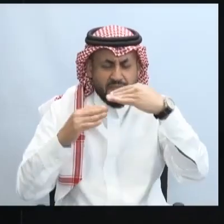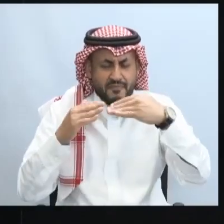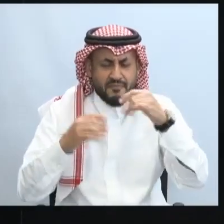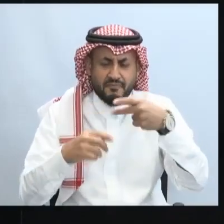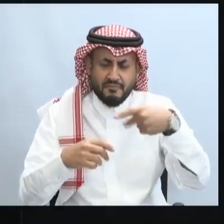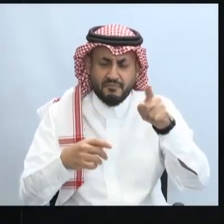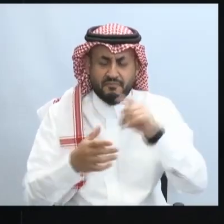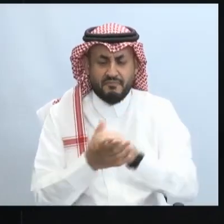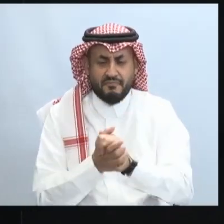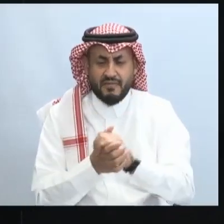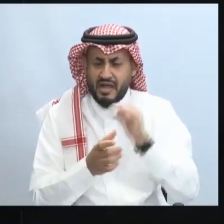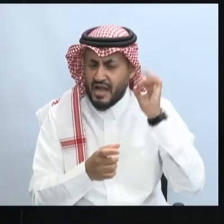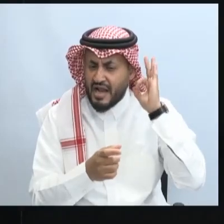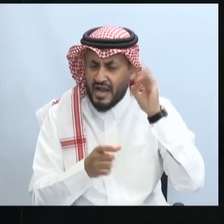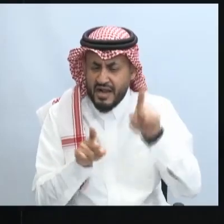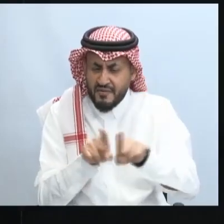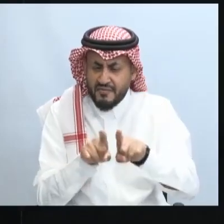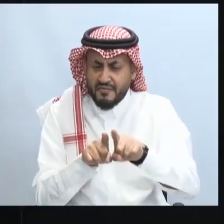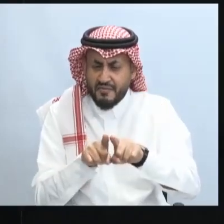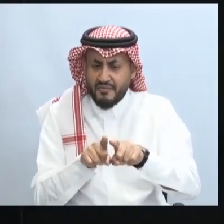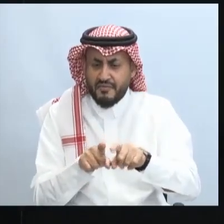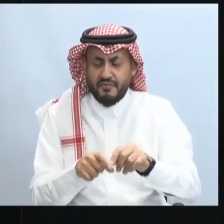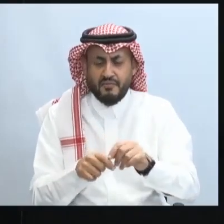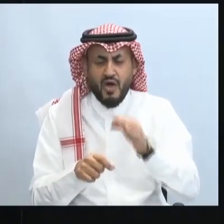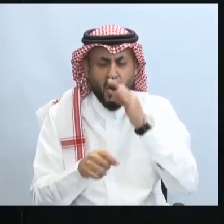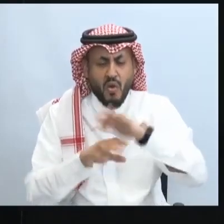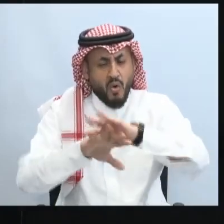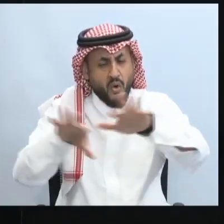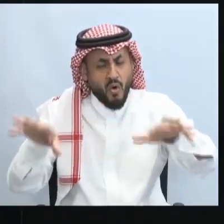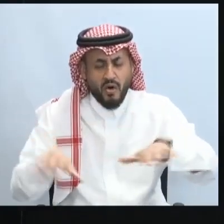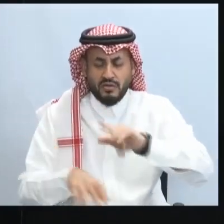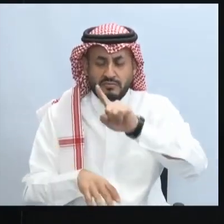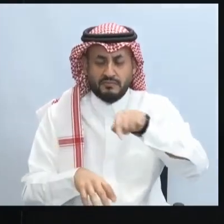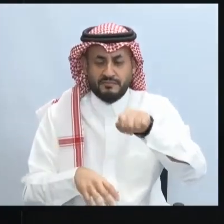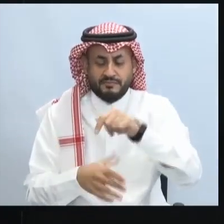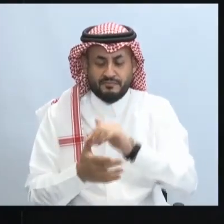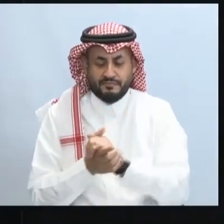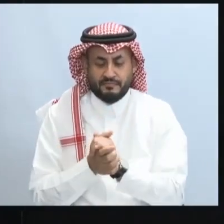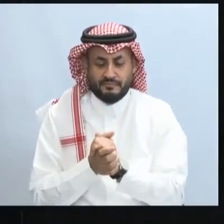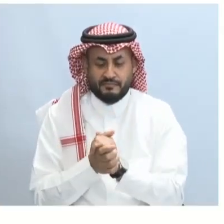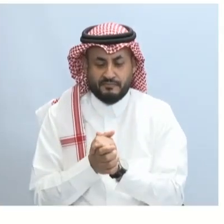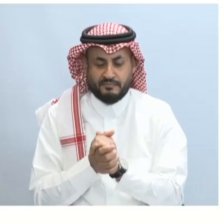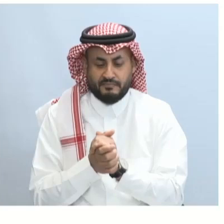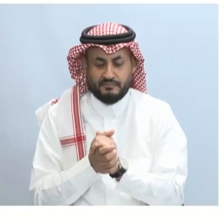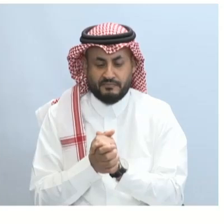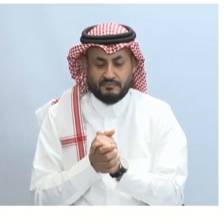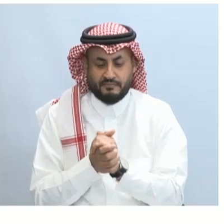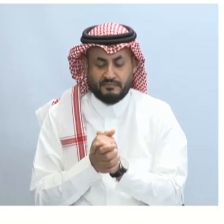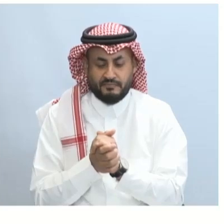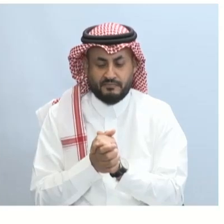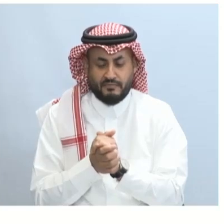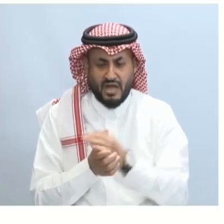يسمعني به من بجانبي ولا احتاج الى ان اسمع الناس الاخرين دون ان اؤذي احدا اذا لا ارفع